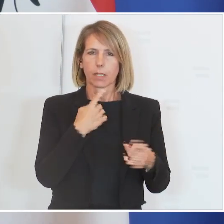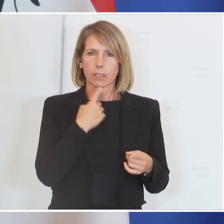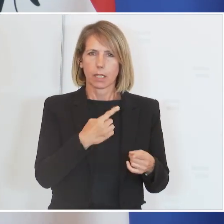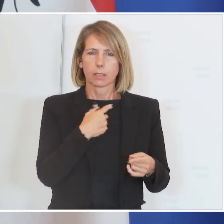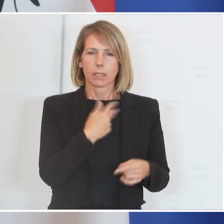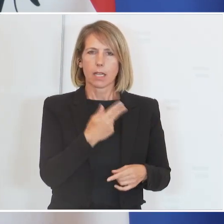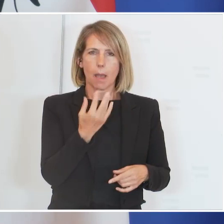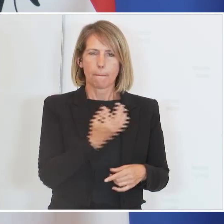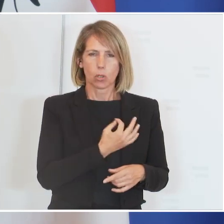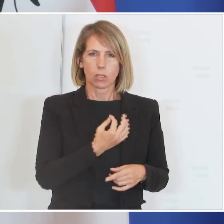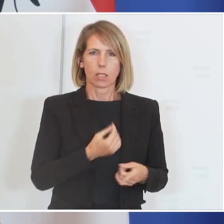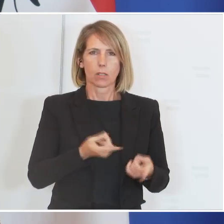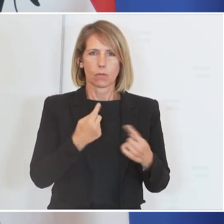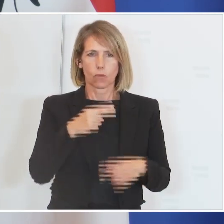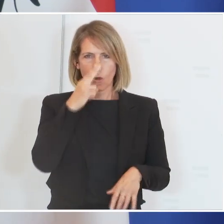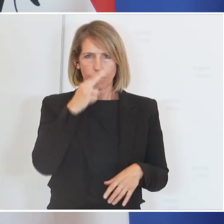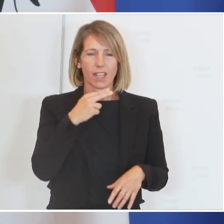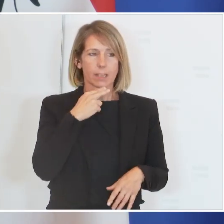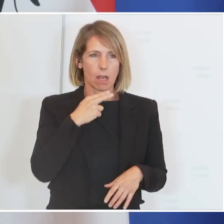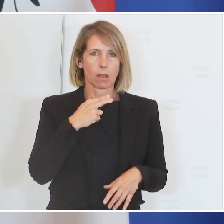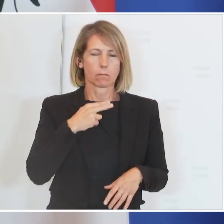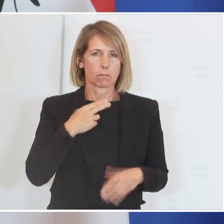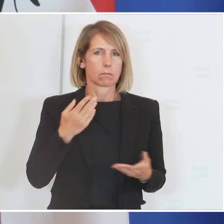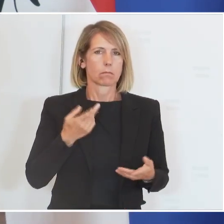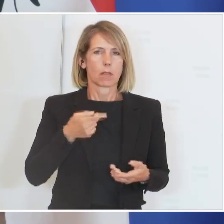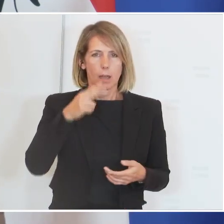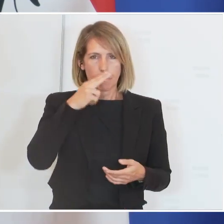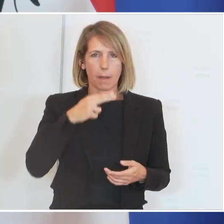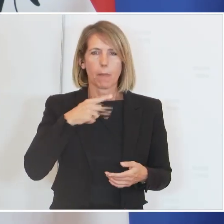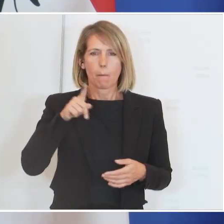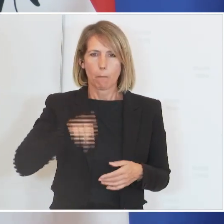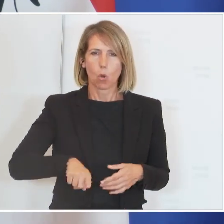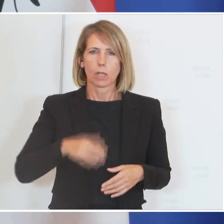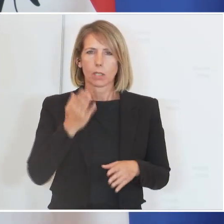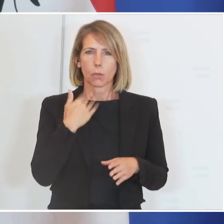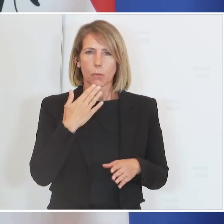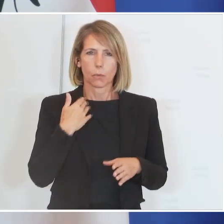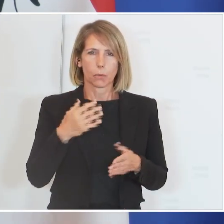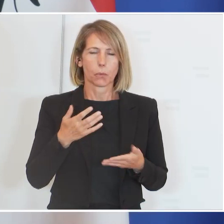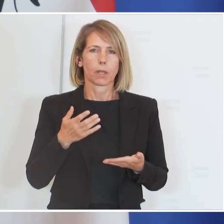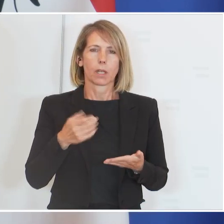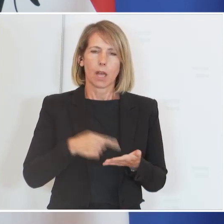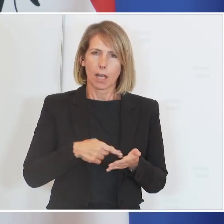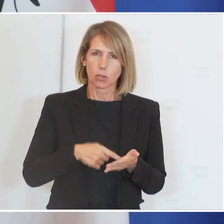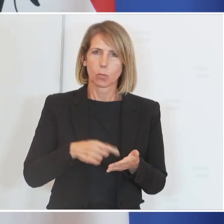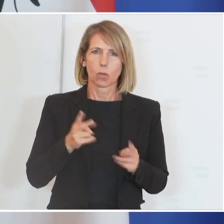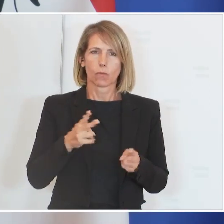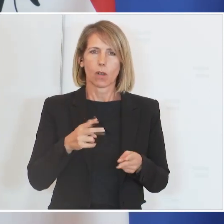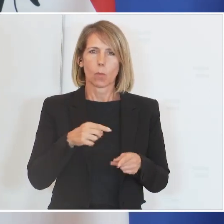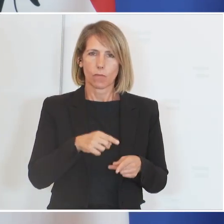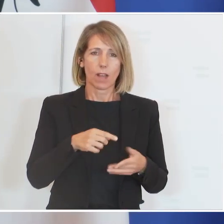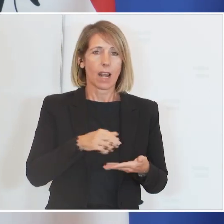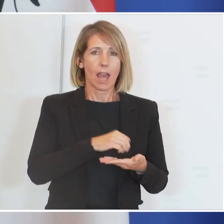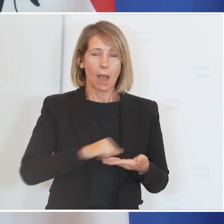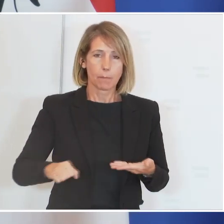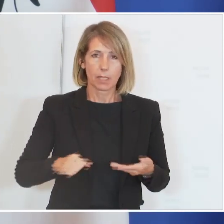30% der Väter den Papamonat nicht in Anspruch nehmen, weil er wieder abgezogen wird vom Kinderbetreuungsgeld. In dieser Reform ist auch drinnen,